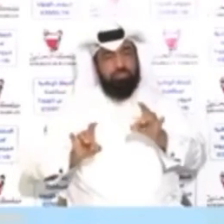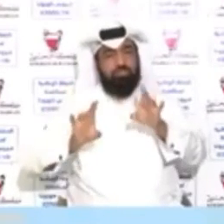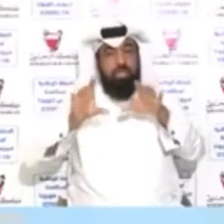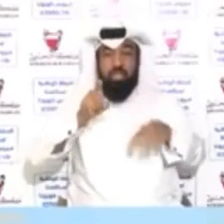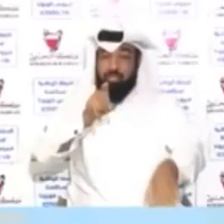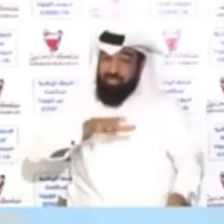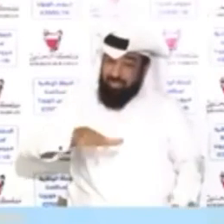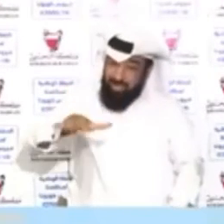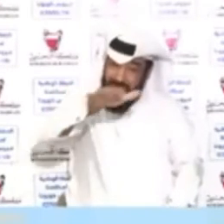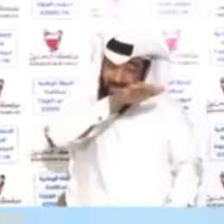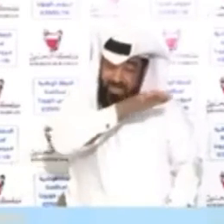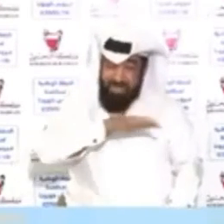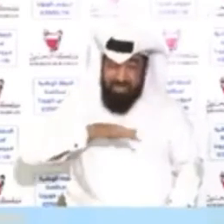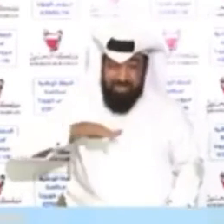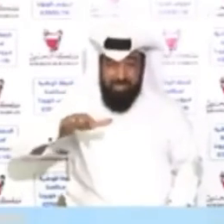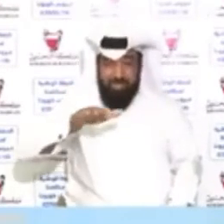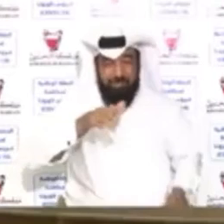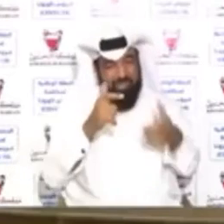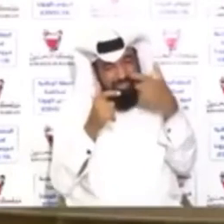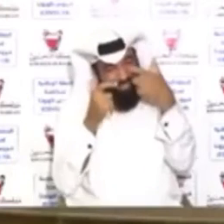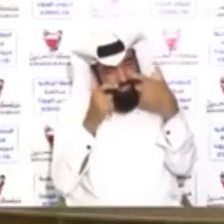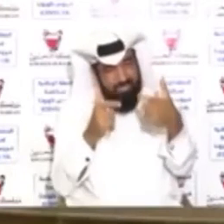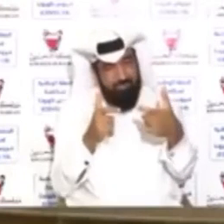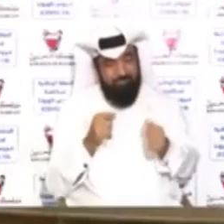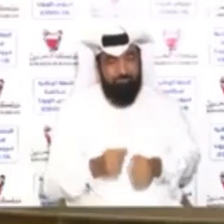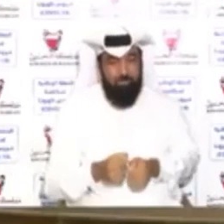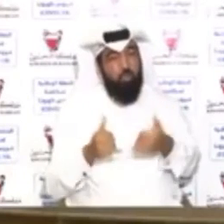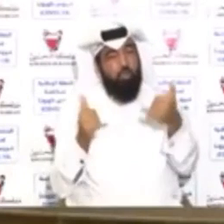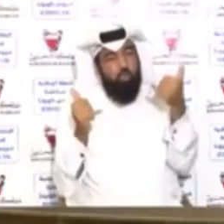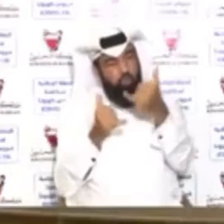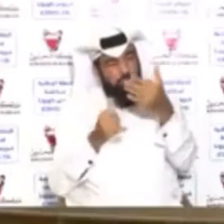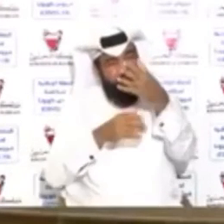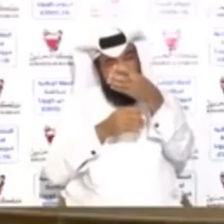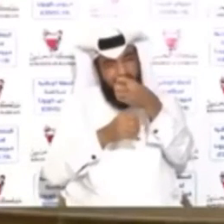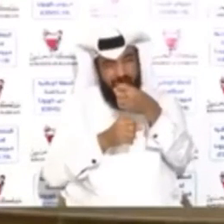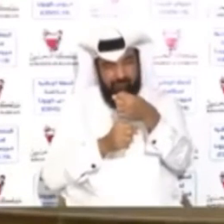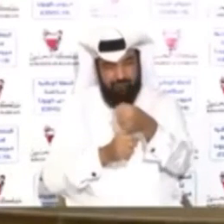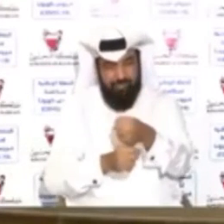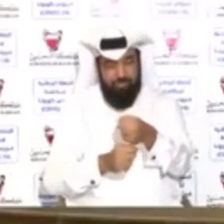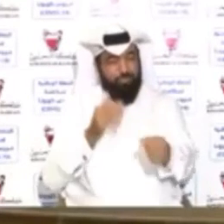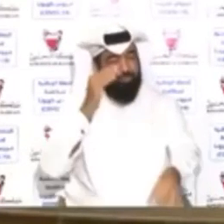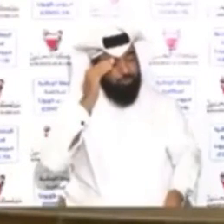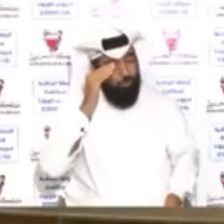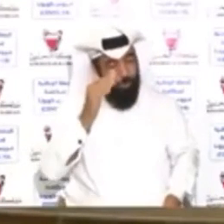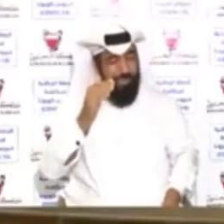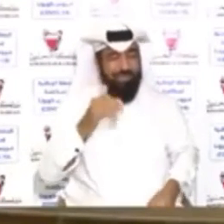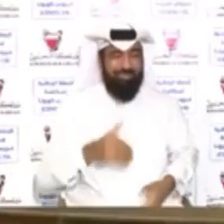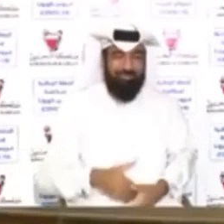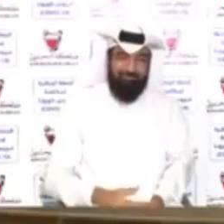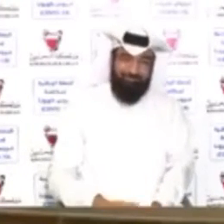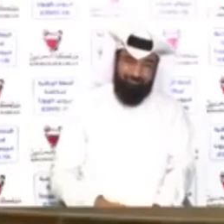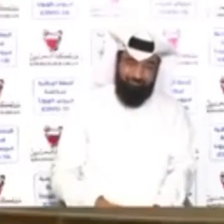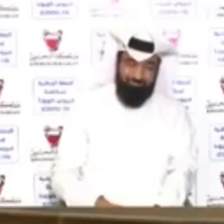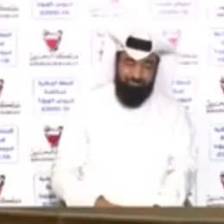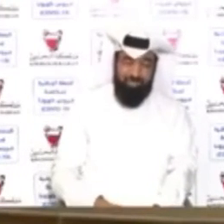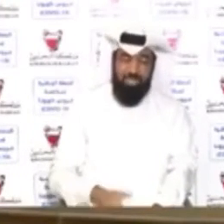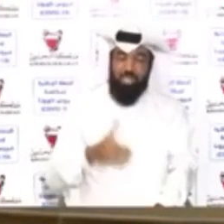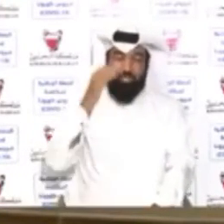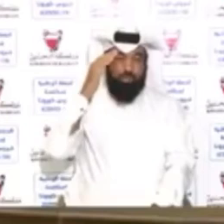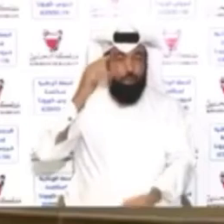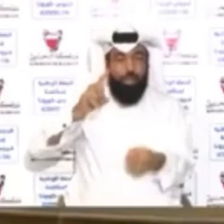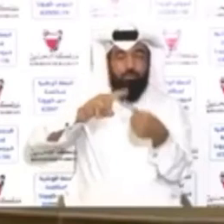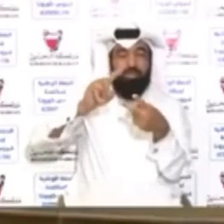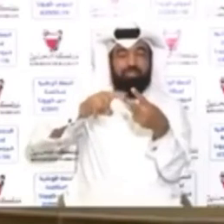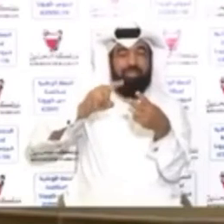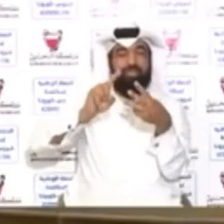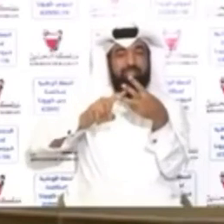راع وكلكم مسؤول عن رعيته، وهذا جدا مهم نأخذه في الاعتبار. شكرا جزيلا. شكرا